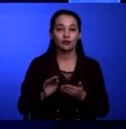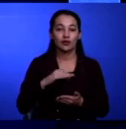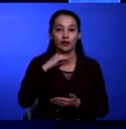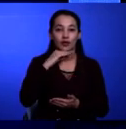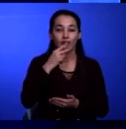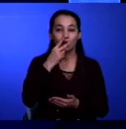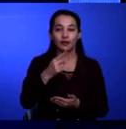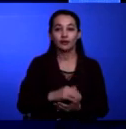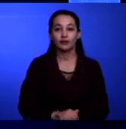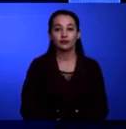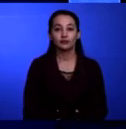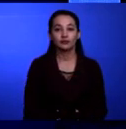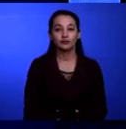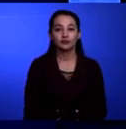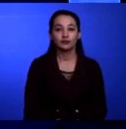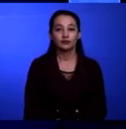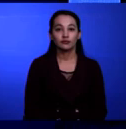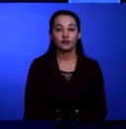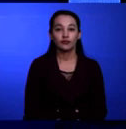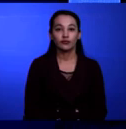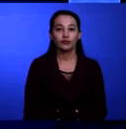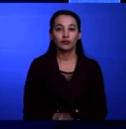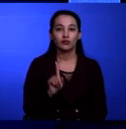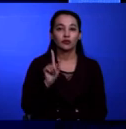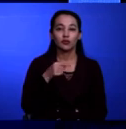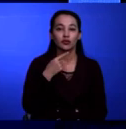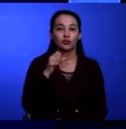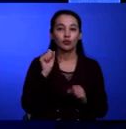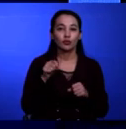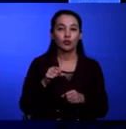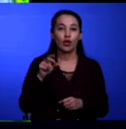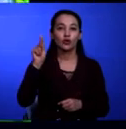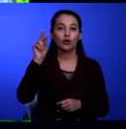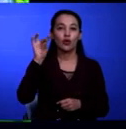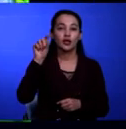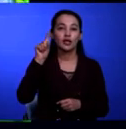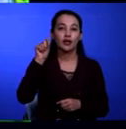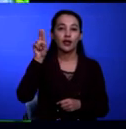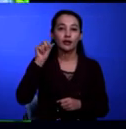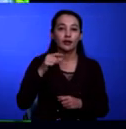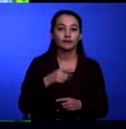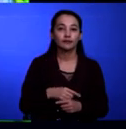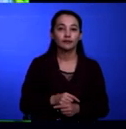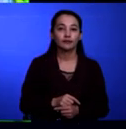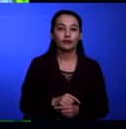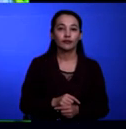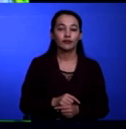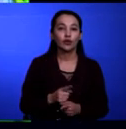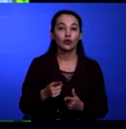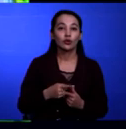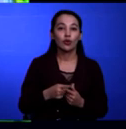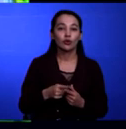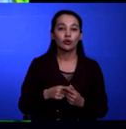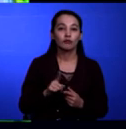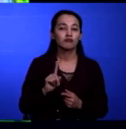Diqqat bilan kuzating. Nima deyishimiz mumkin? Chorrahada yoki yana nima deyish